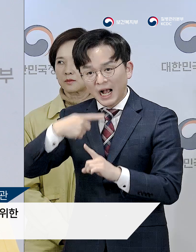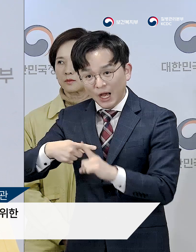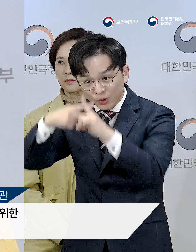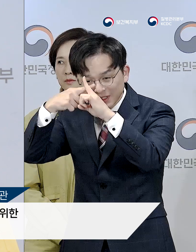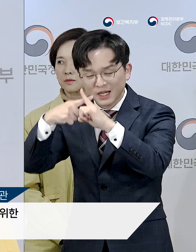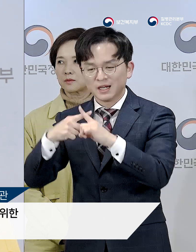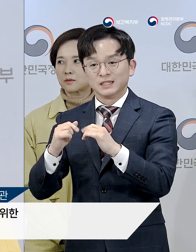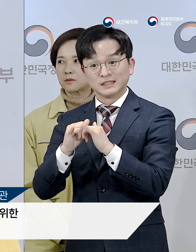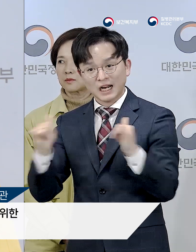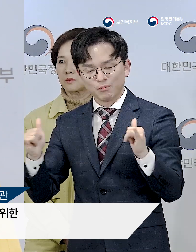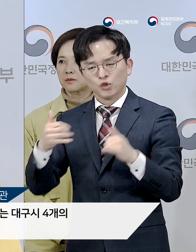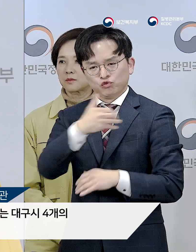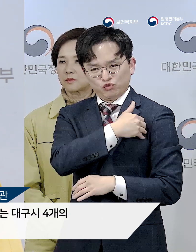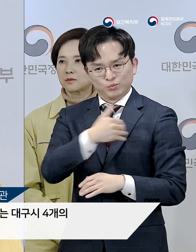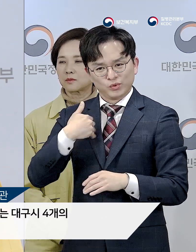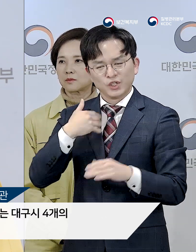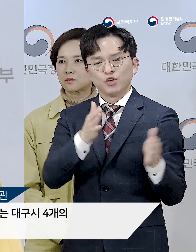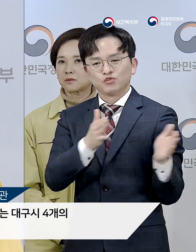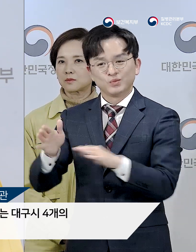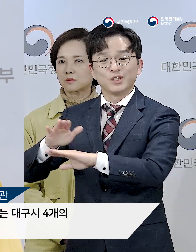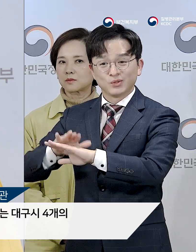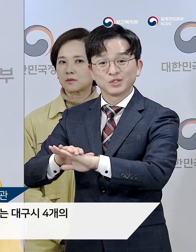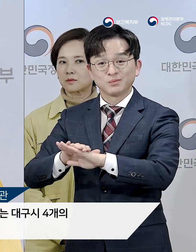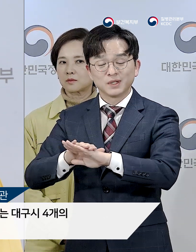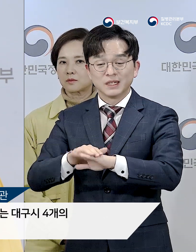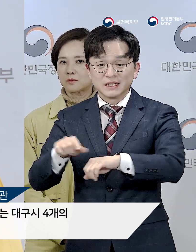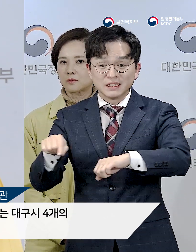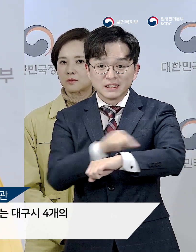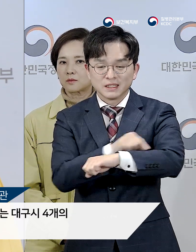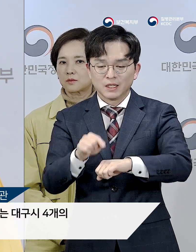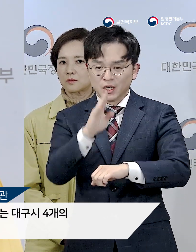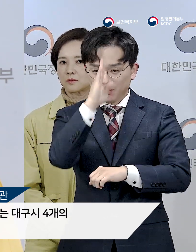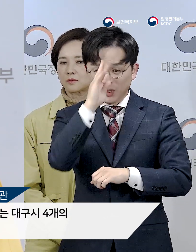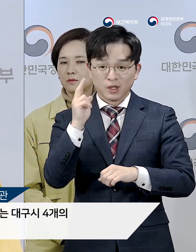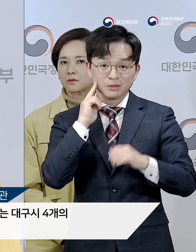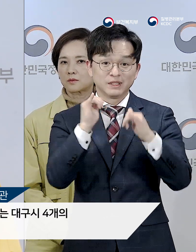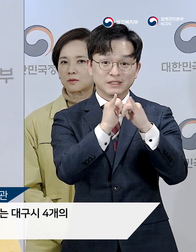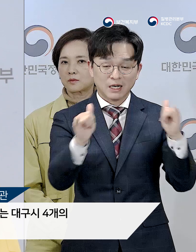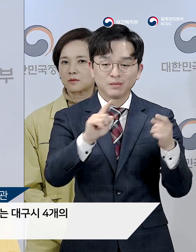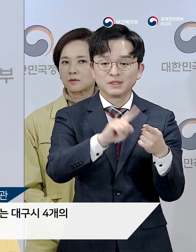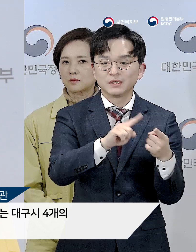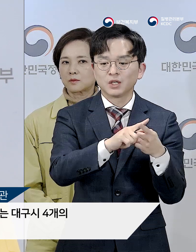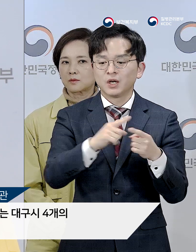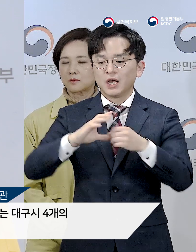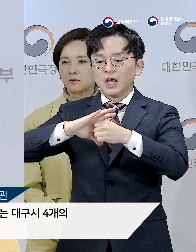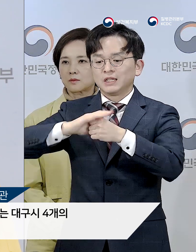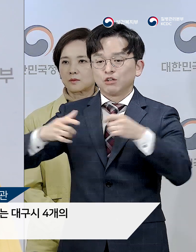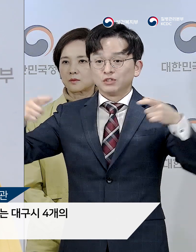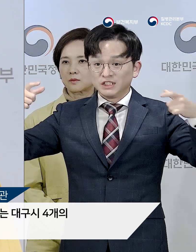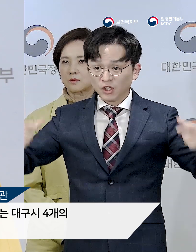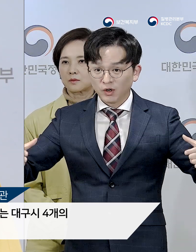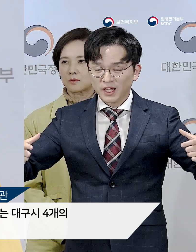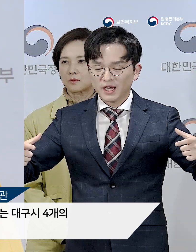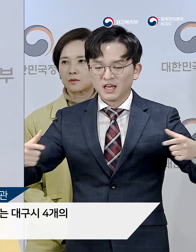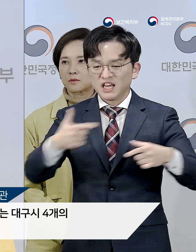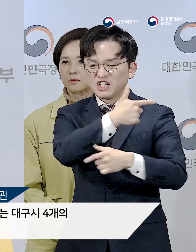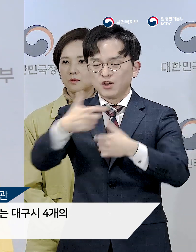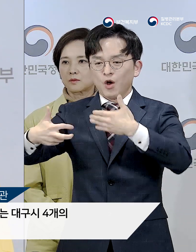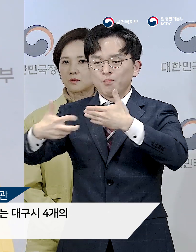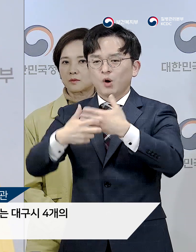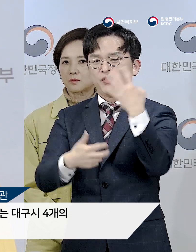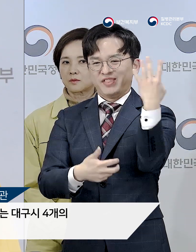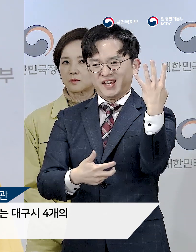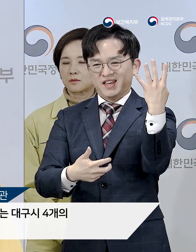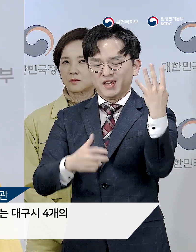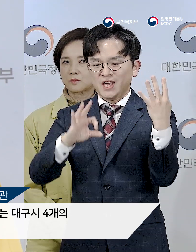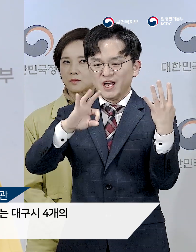있습니다. 기저질환이 있는 등 전문적인 치료가 필요한 환자는 대구시 4개 대학병원의 음압격리병상에